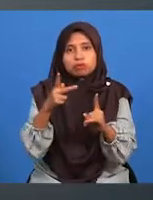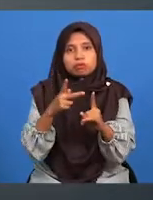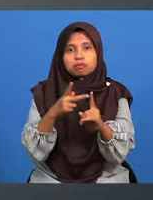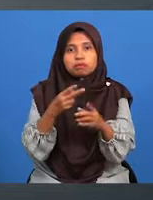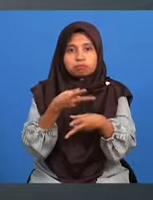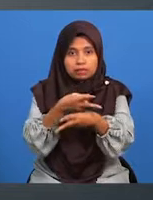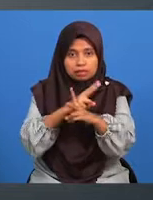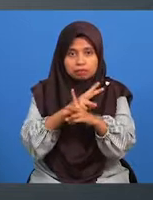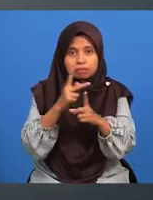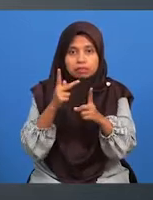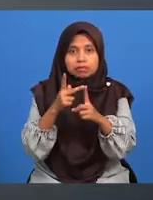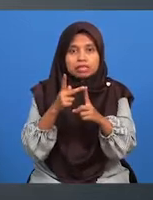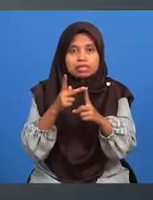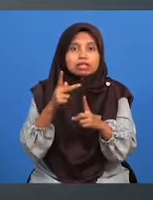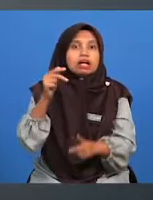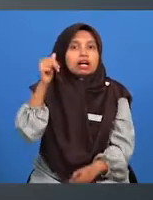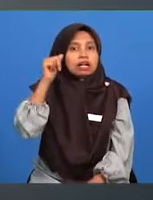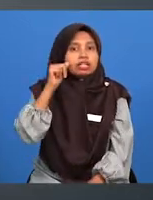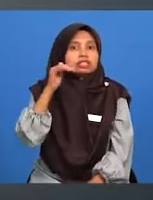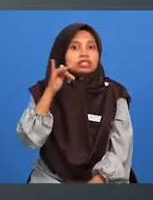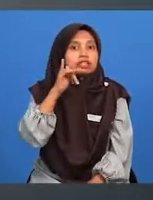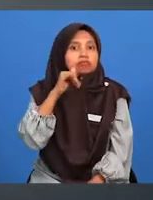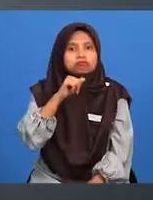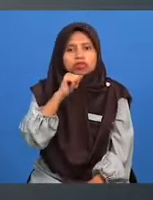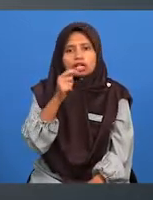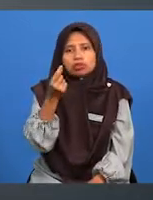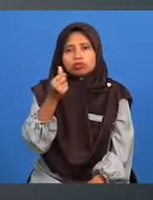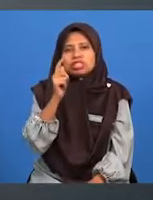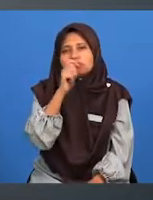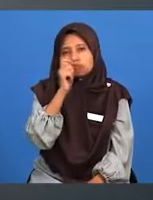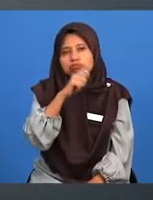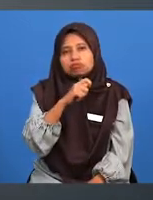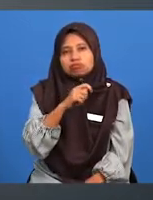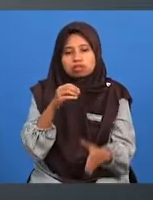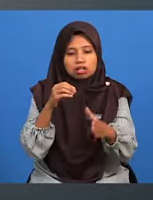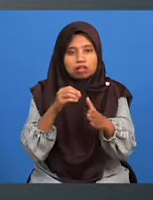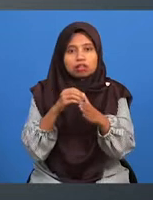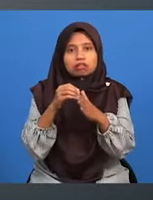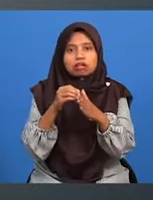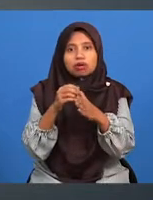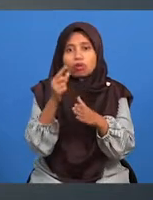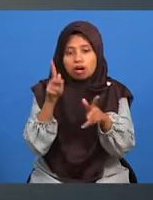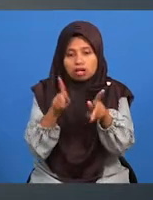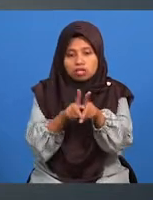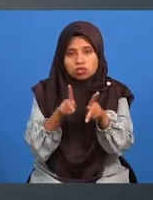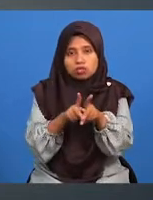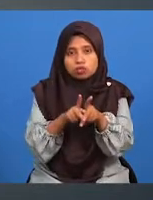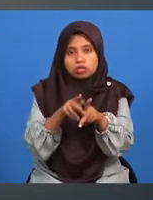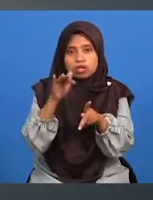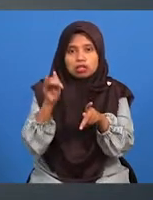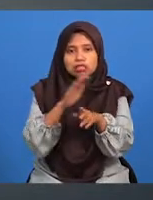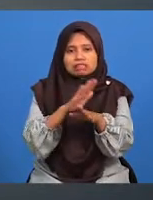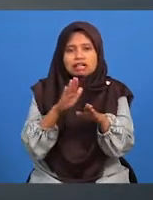tadi bukan duit palsu. Atau kasut yang diberi pinjam oleh Musa adalah kasut yang tidak